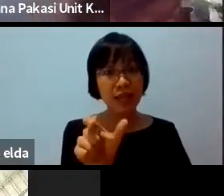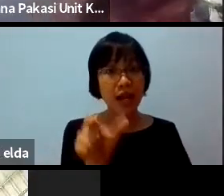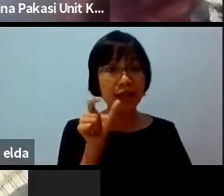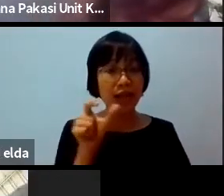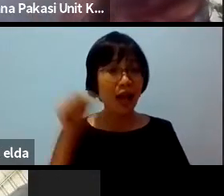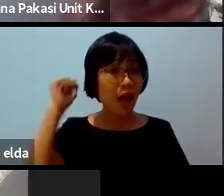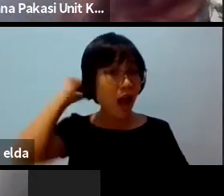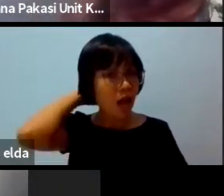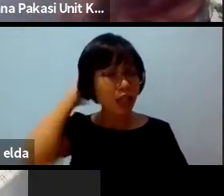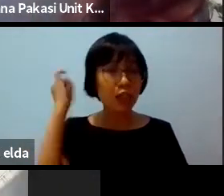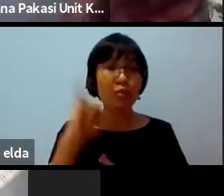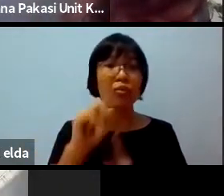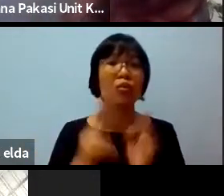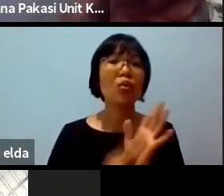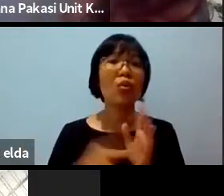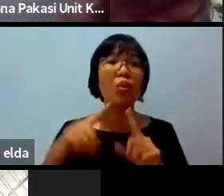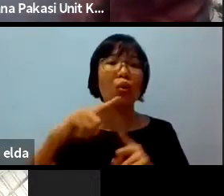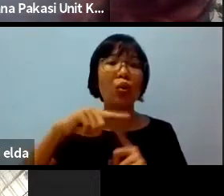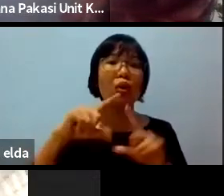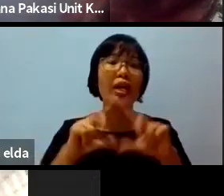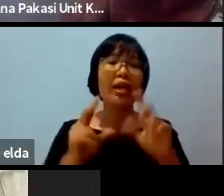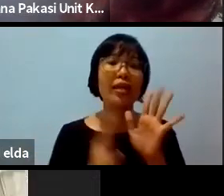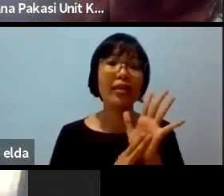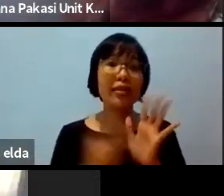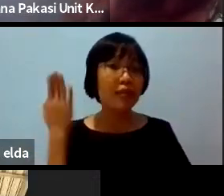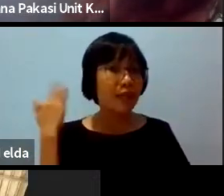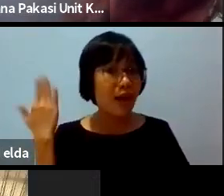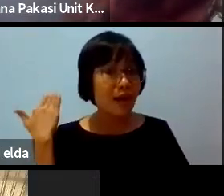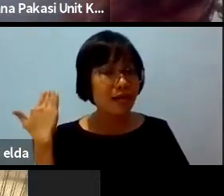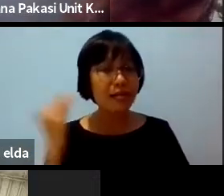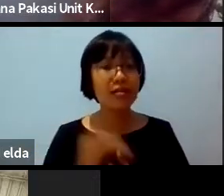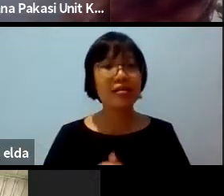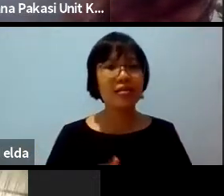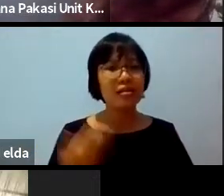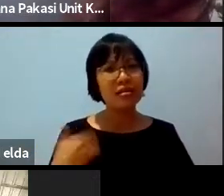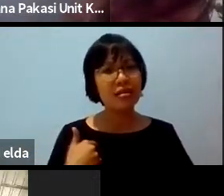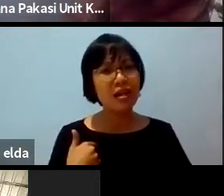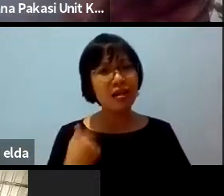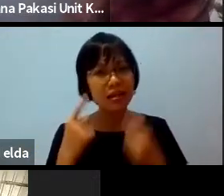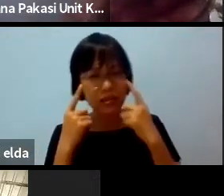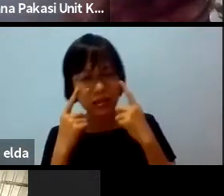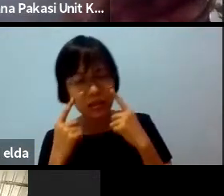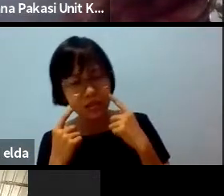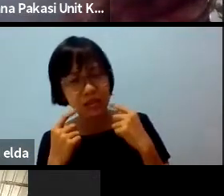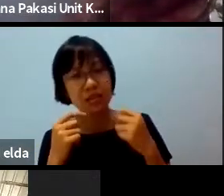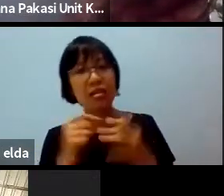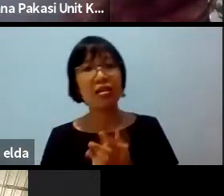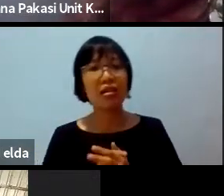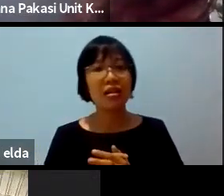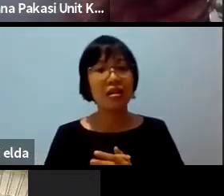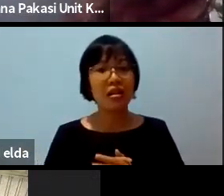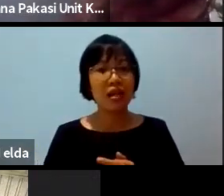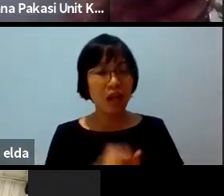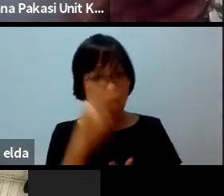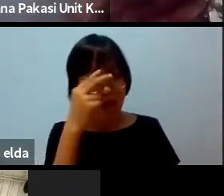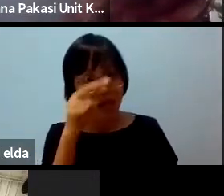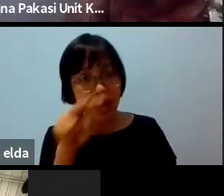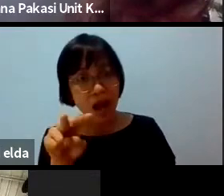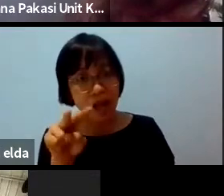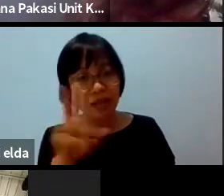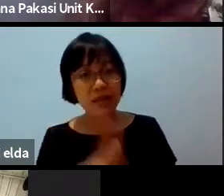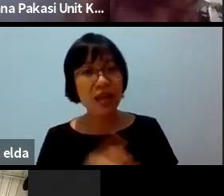keprihatinanku bahwa akademisi atau dunia akademik itu sebagai produk pengetahuan. Dan ini terus terang di